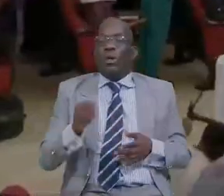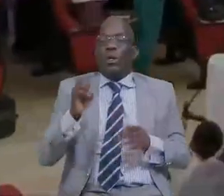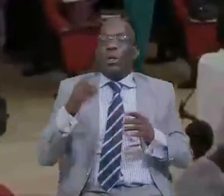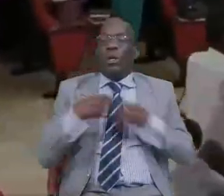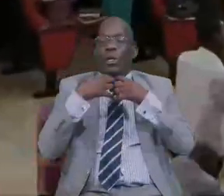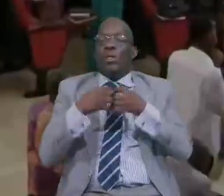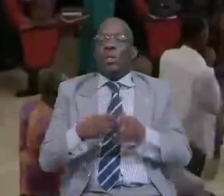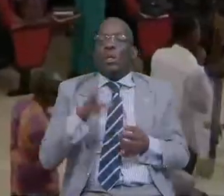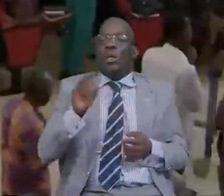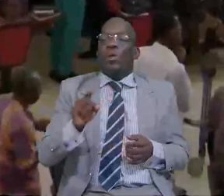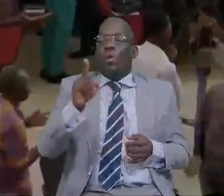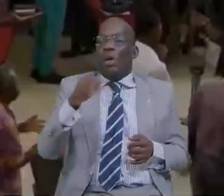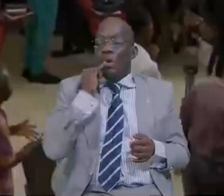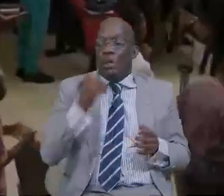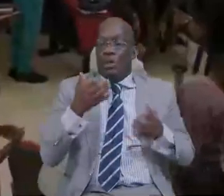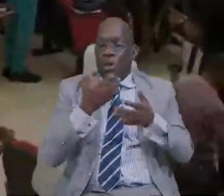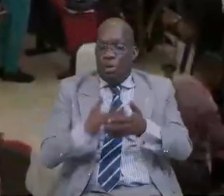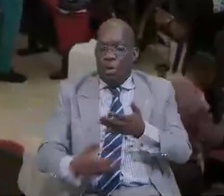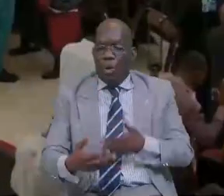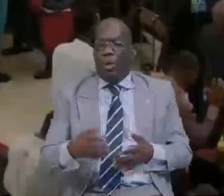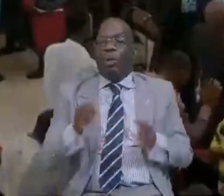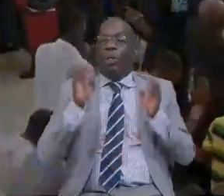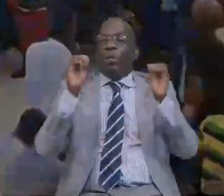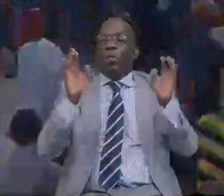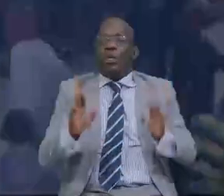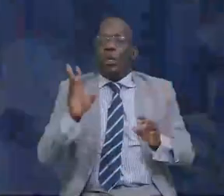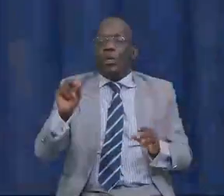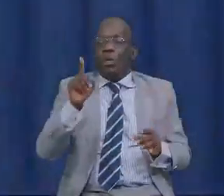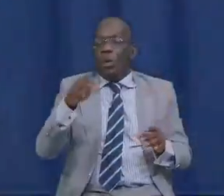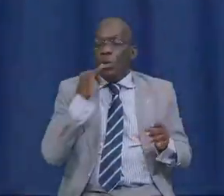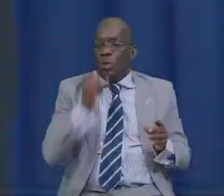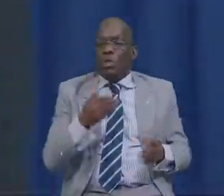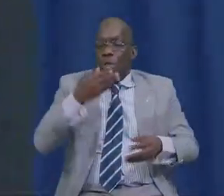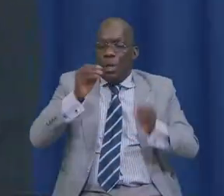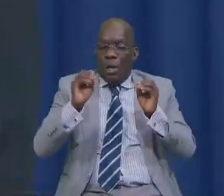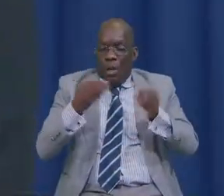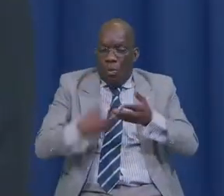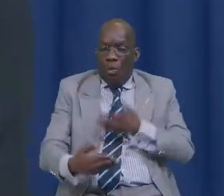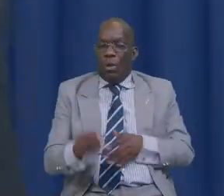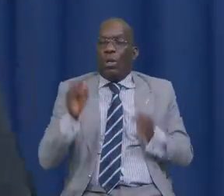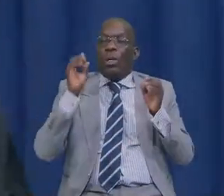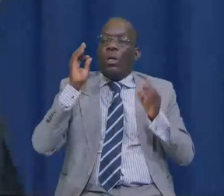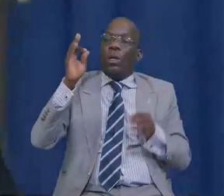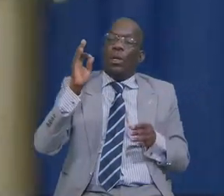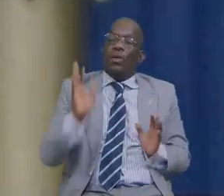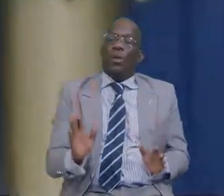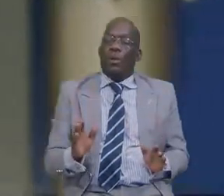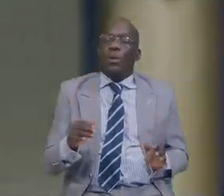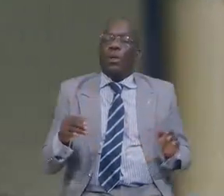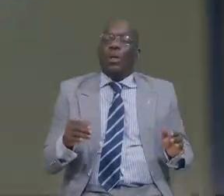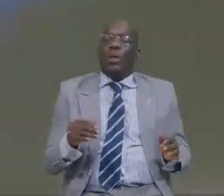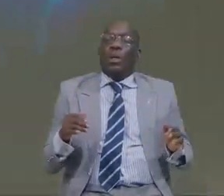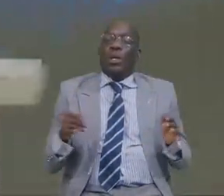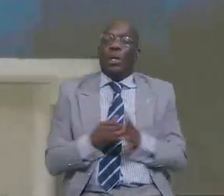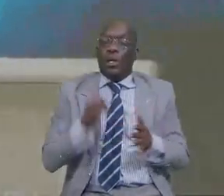Personne n'est né enseignant. Personne n'est né évangéliste. N'est né apôtre.